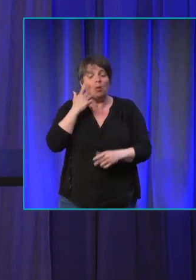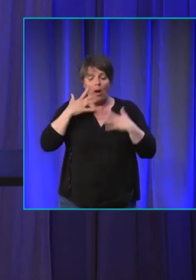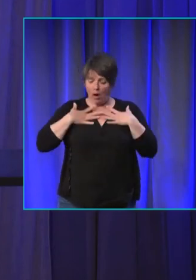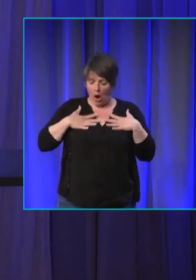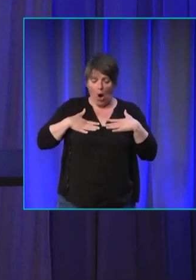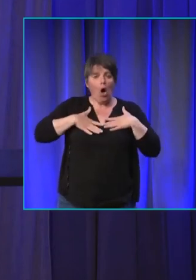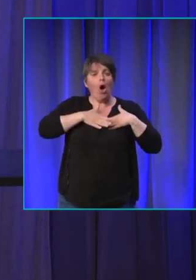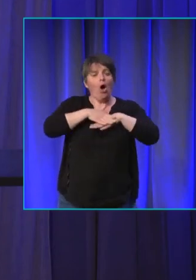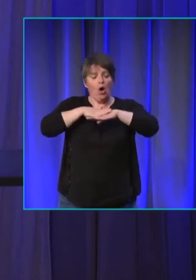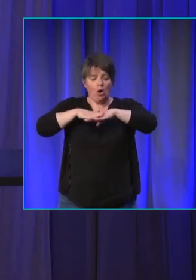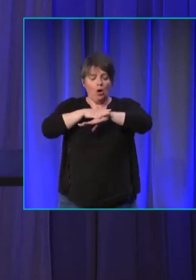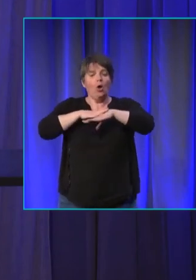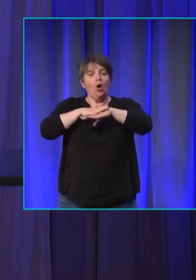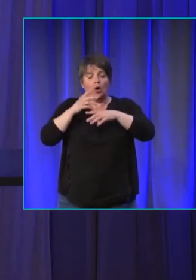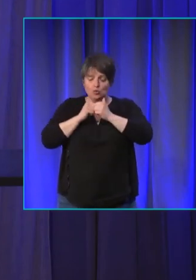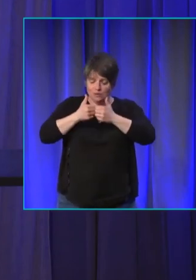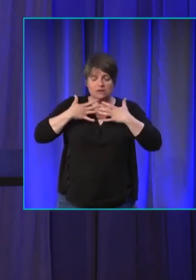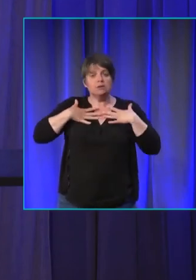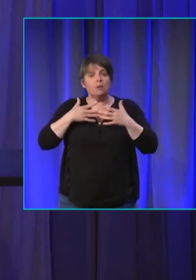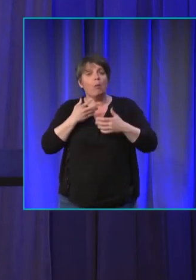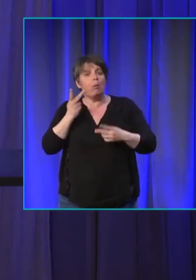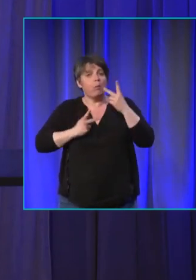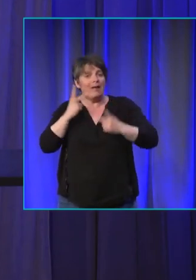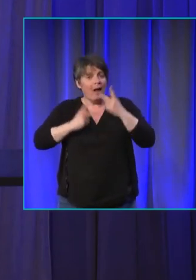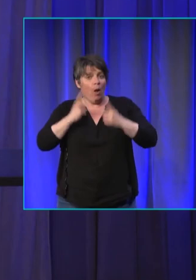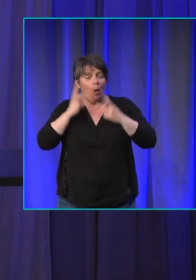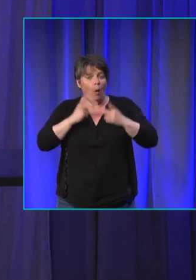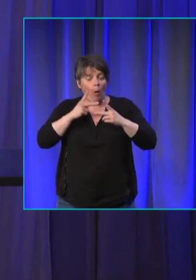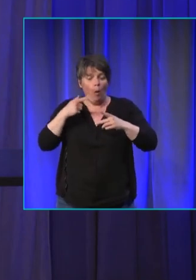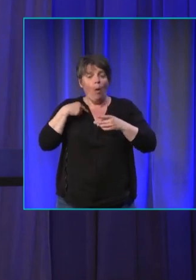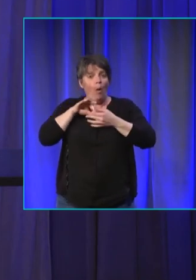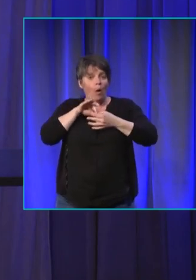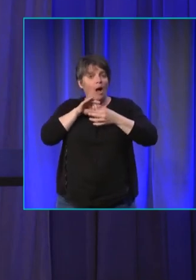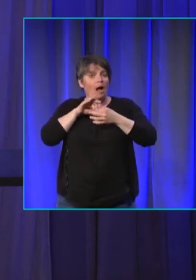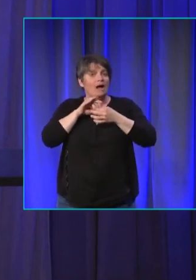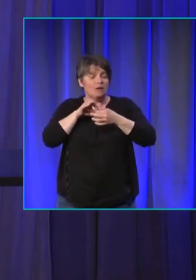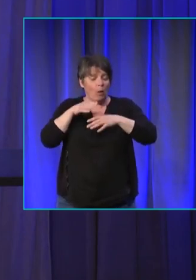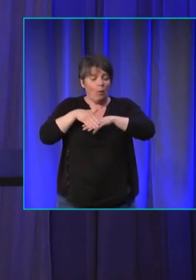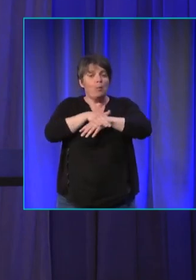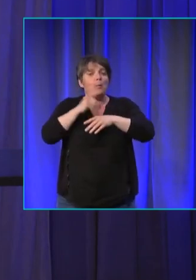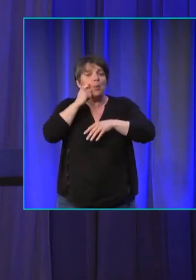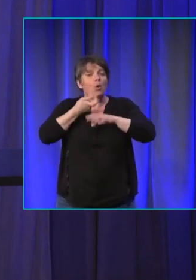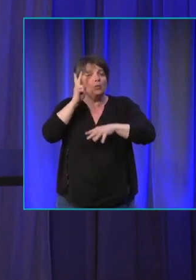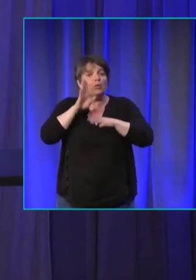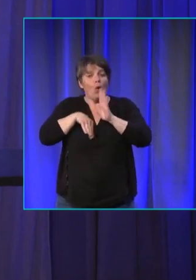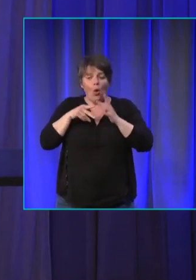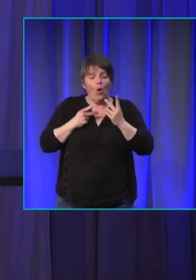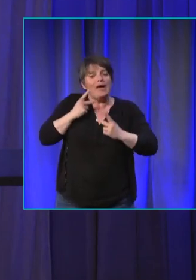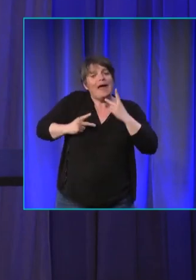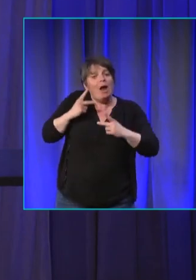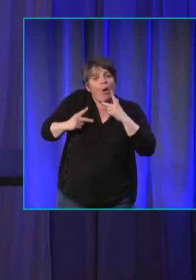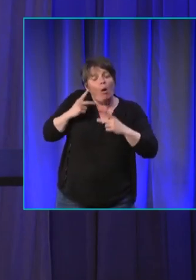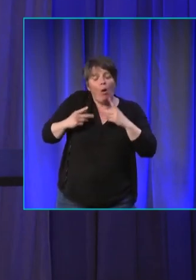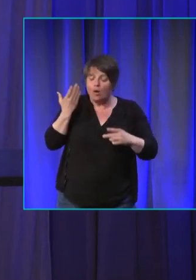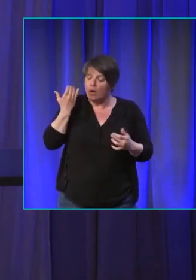surface rapporté à son poids, qui est encore plus élevé que celle de l'enfant de 8-10 ans. Donc imaginez un